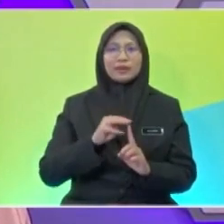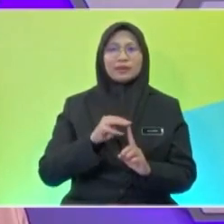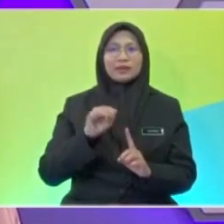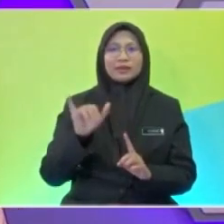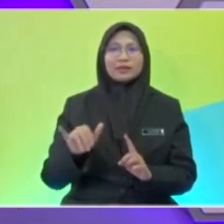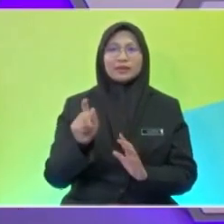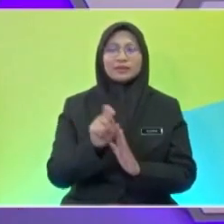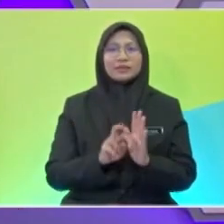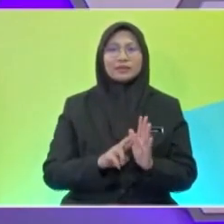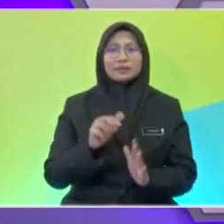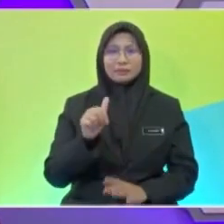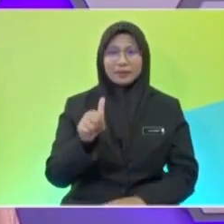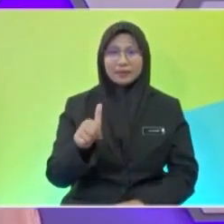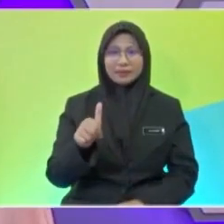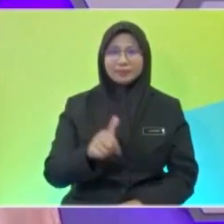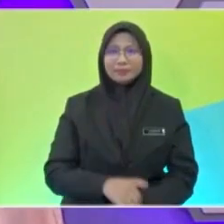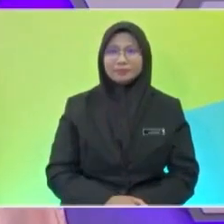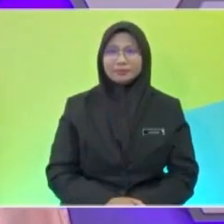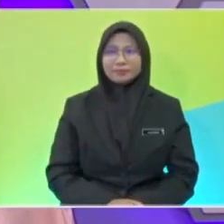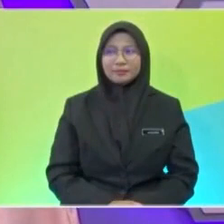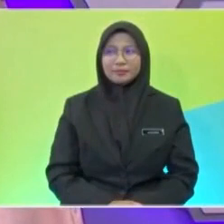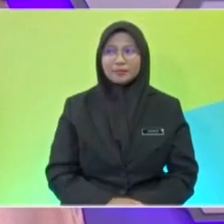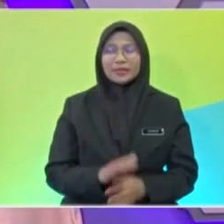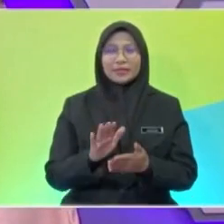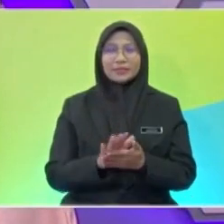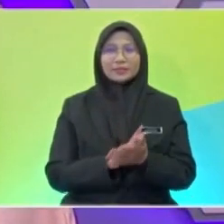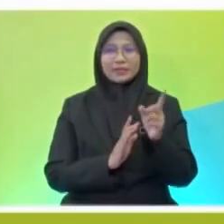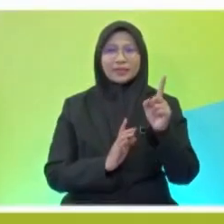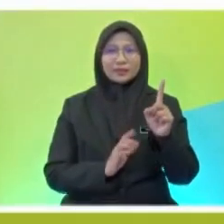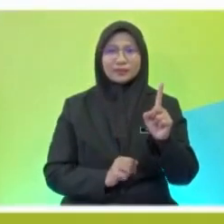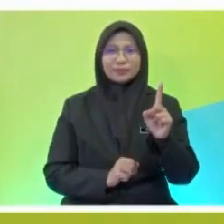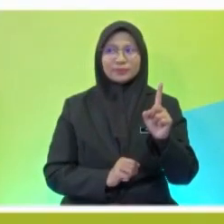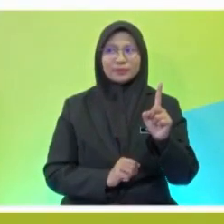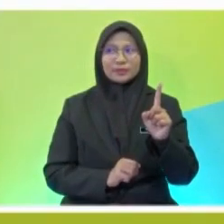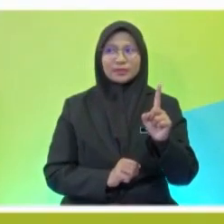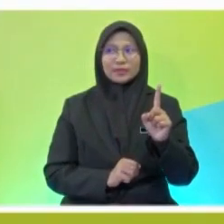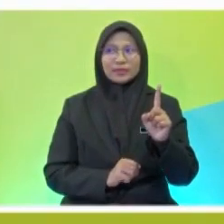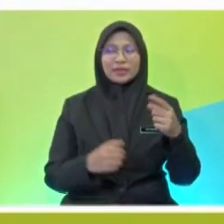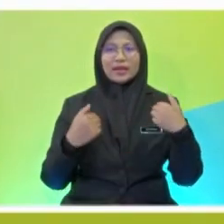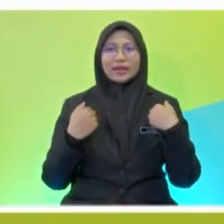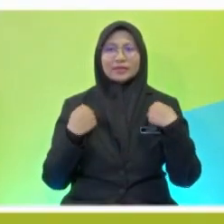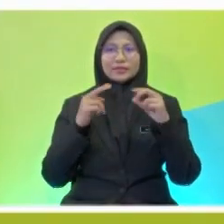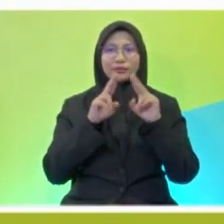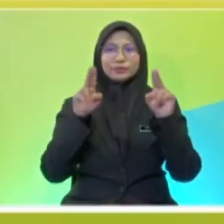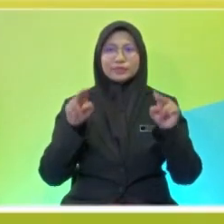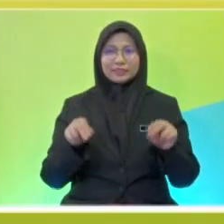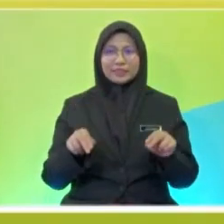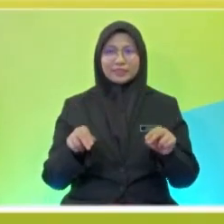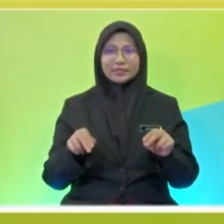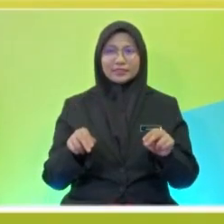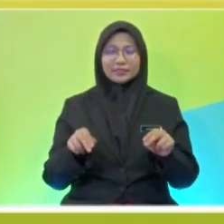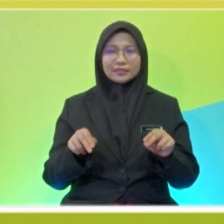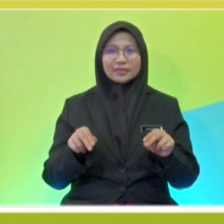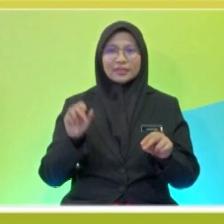warga terbaik oke jenis instrumen yang terdapat dalam satu ialah ujian objektif berbagai bentuk dan ujian subjektif seterusnya